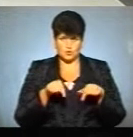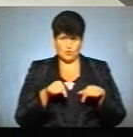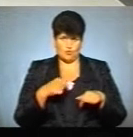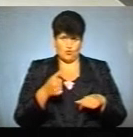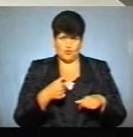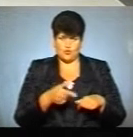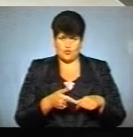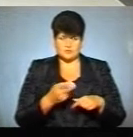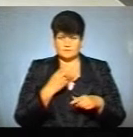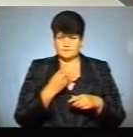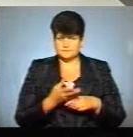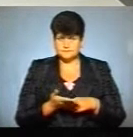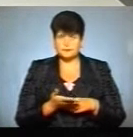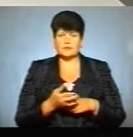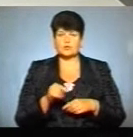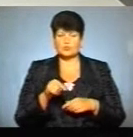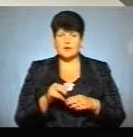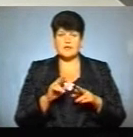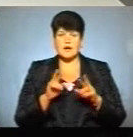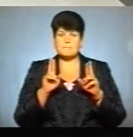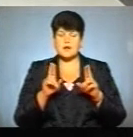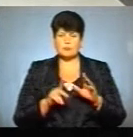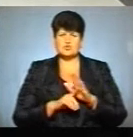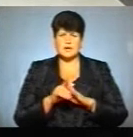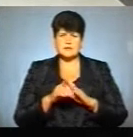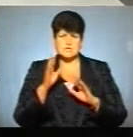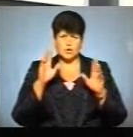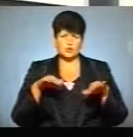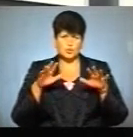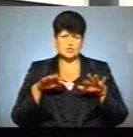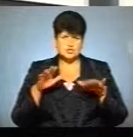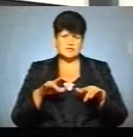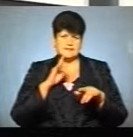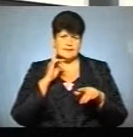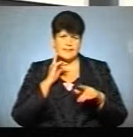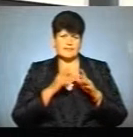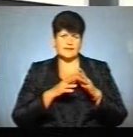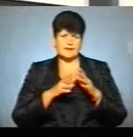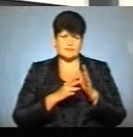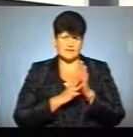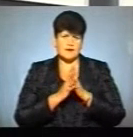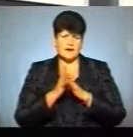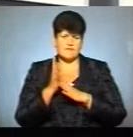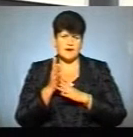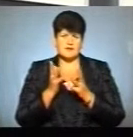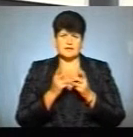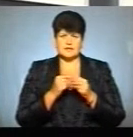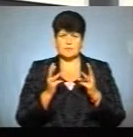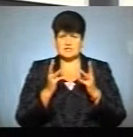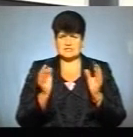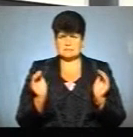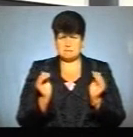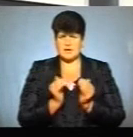ми відзначаємо. Тому, як правило, починаються дощі, росте зелена трава, і кількість цих пожеж зменшується,